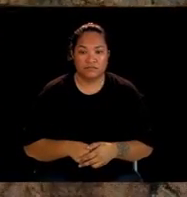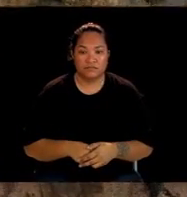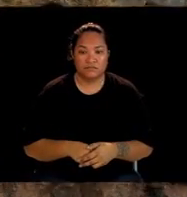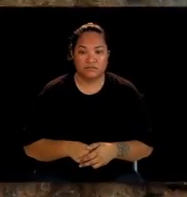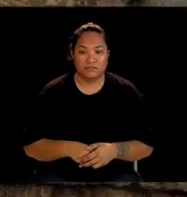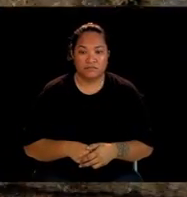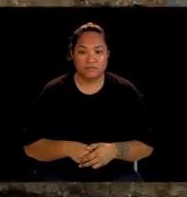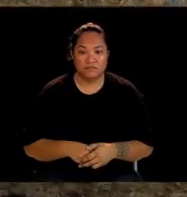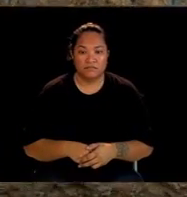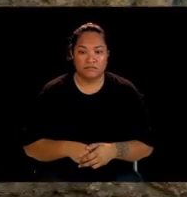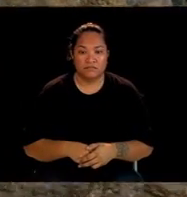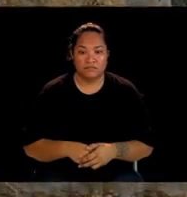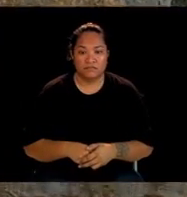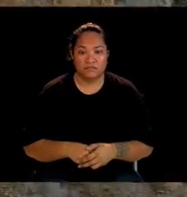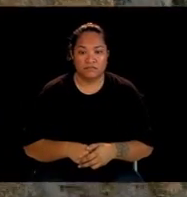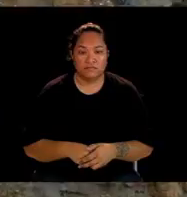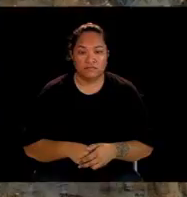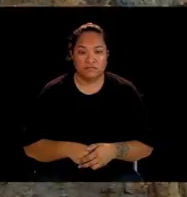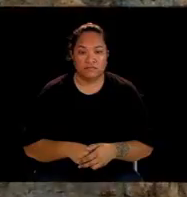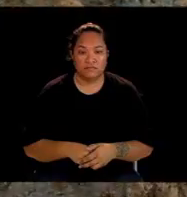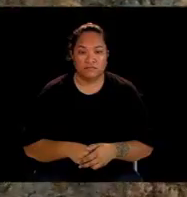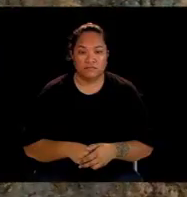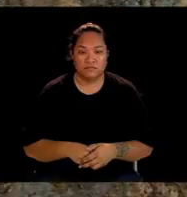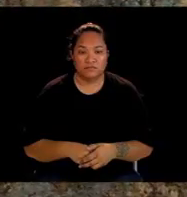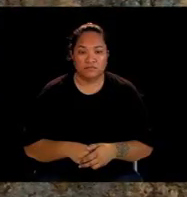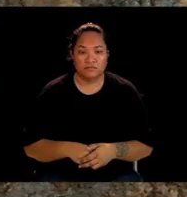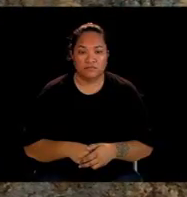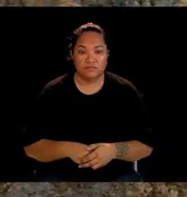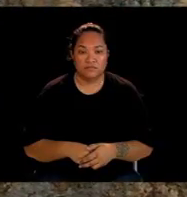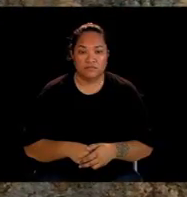ni numagwaha igima atso lati.